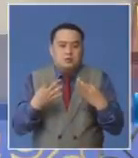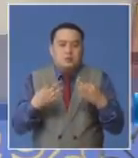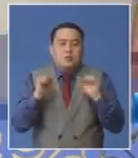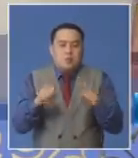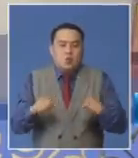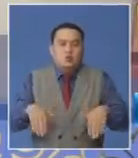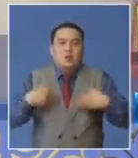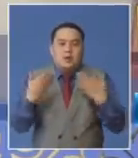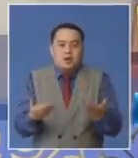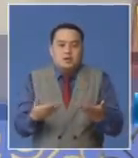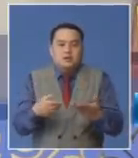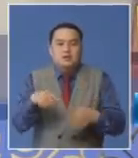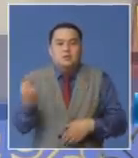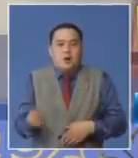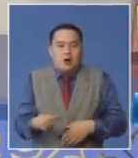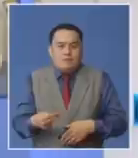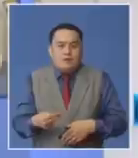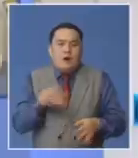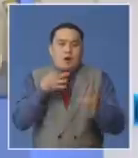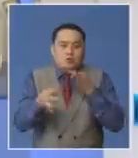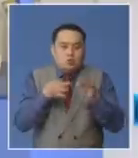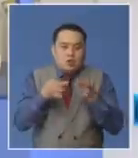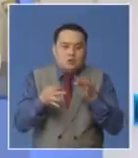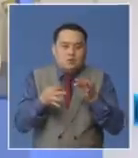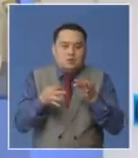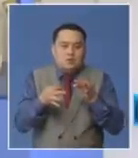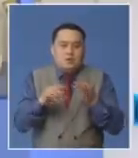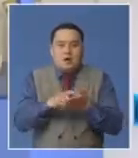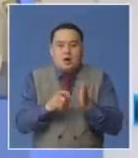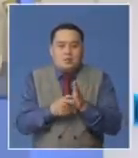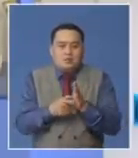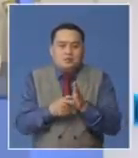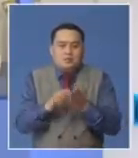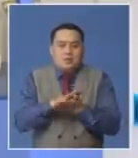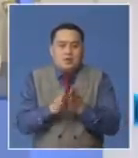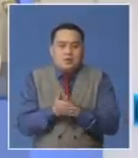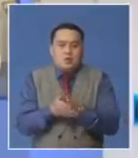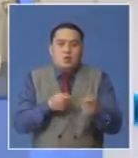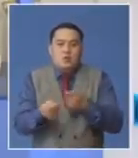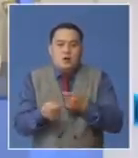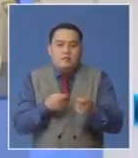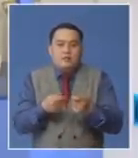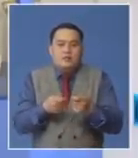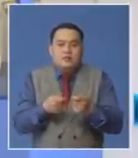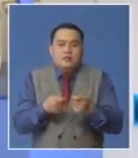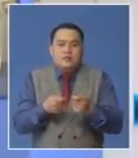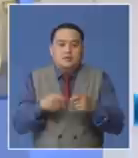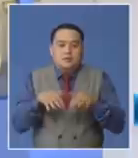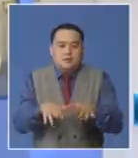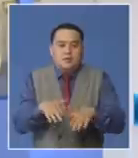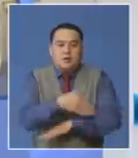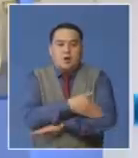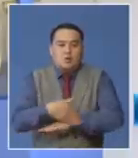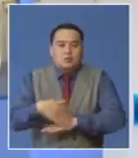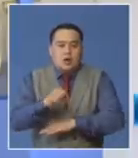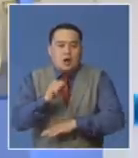обратиться за справками с консультациями в кабинет медиатора это в управление внутренних дел по улице абая